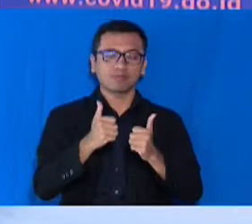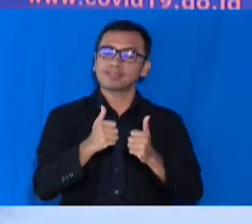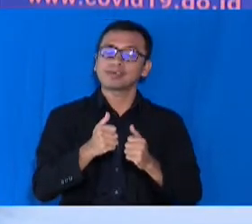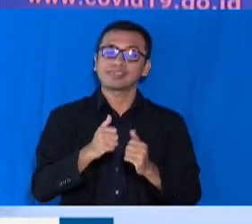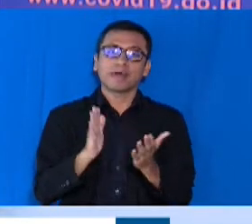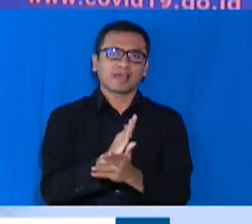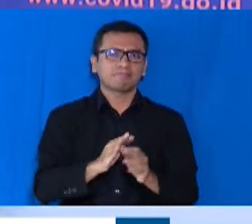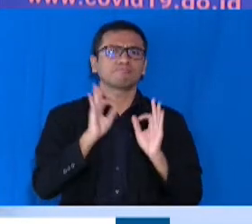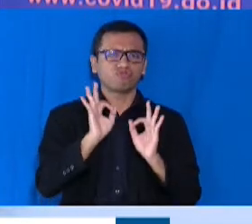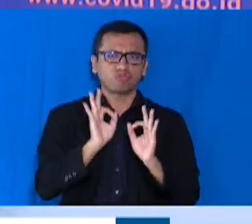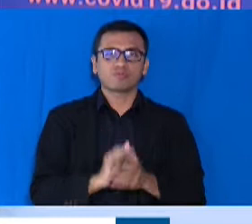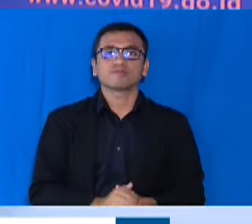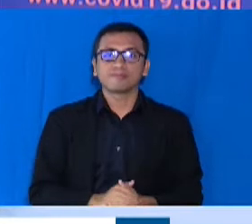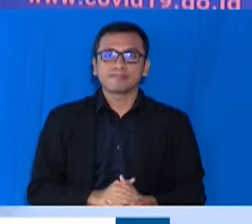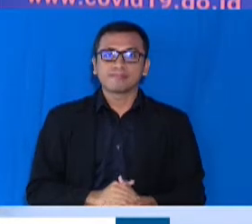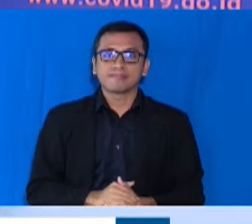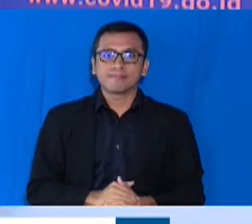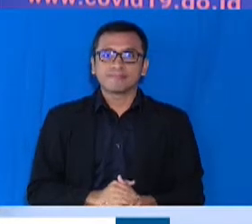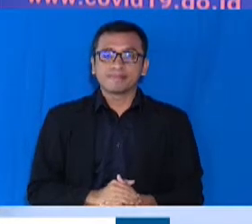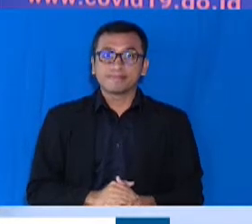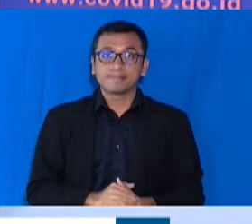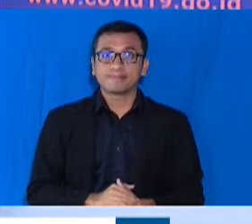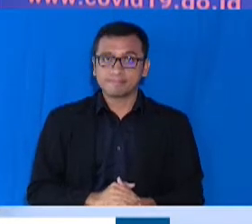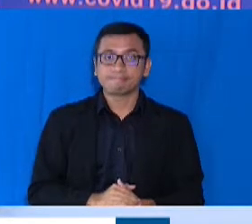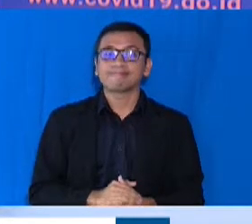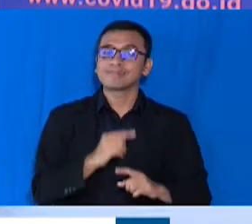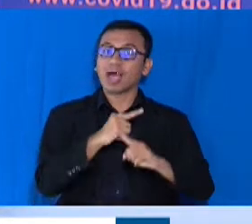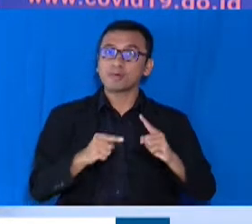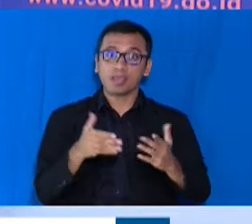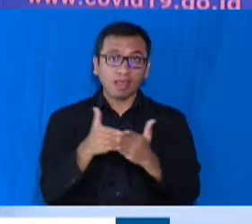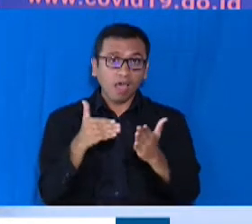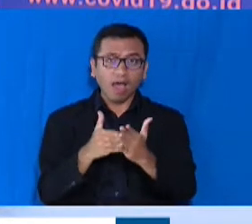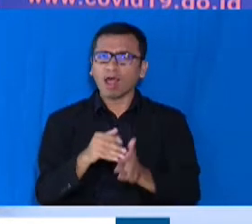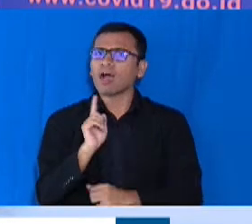Namun juga ada banyak tantangan yang